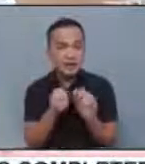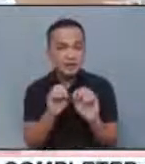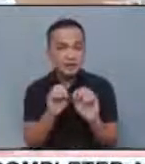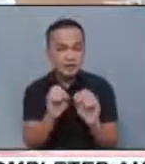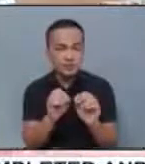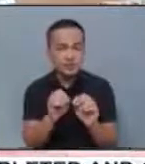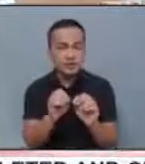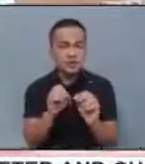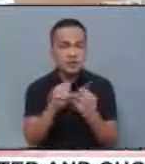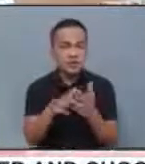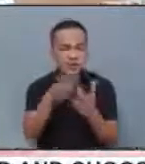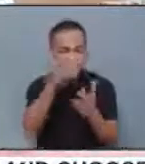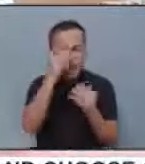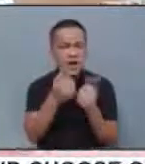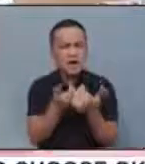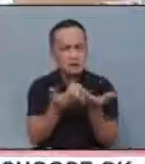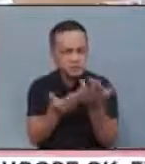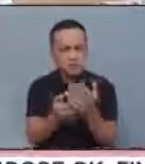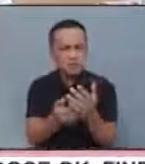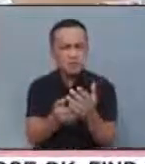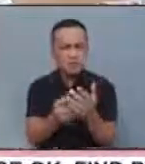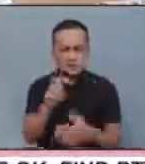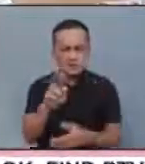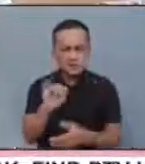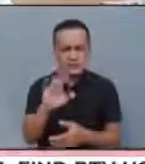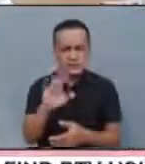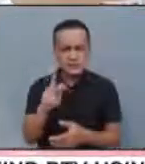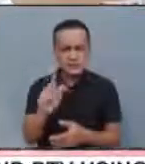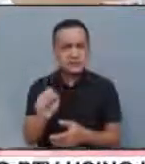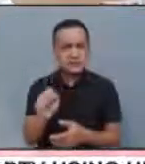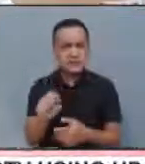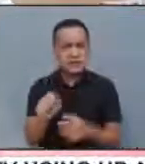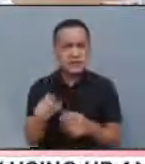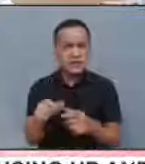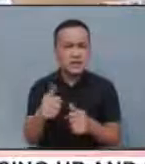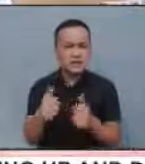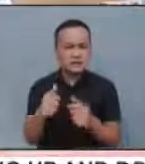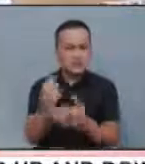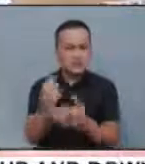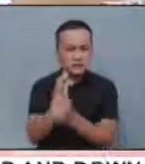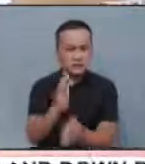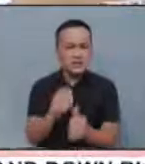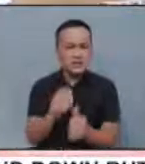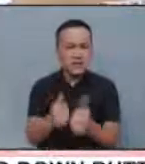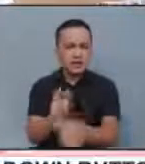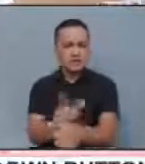dog tricks? At gaano katagal na rin po ba bago natuto si Cyra?